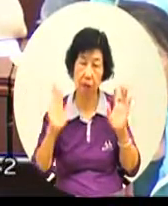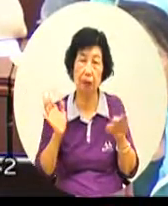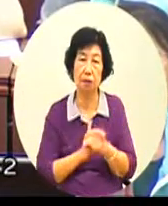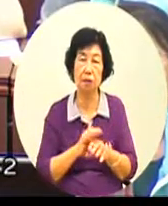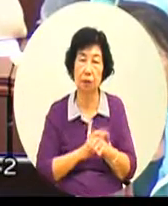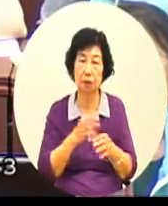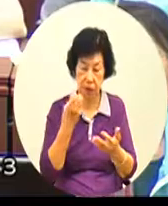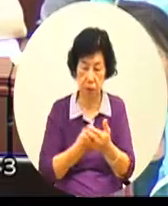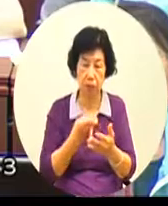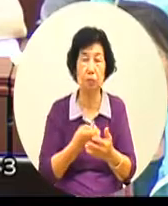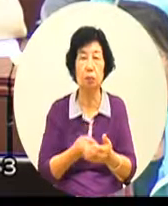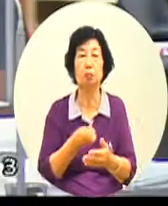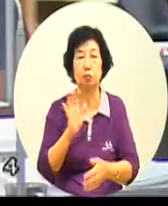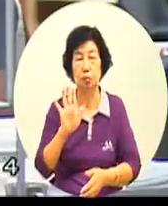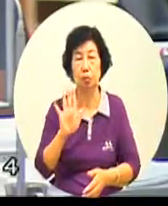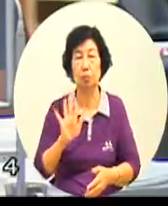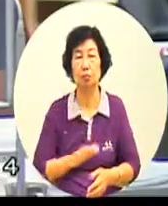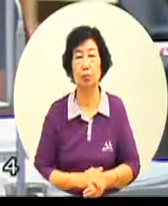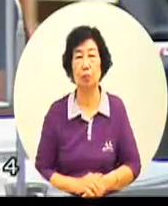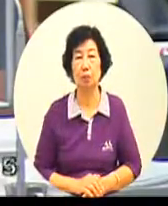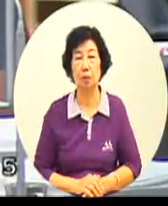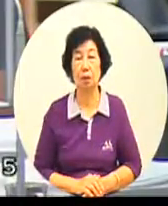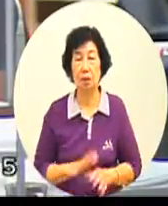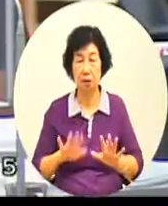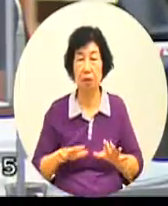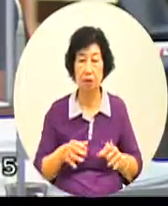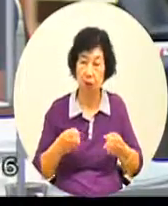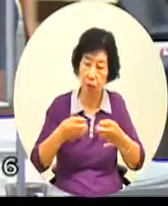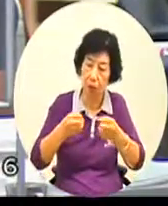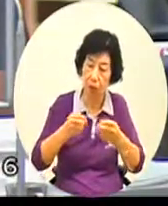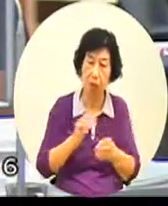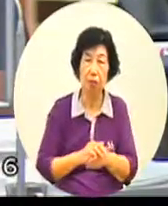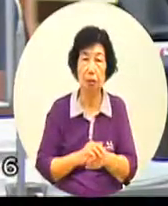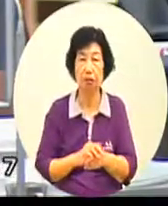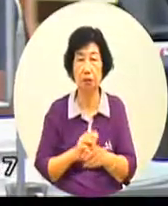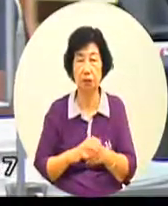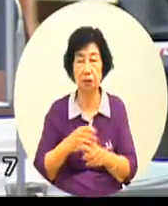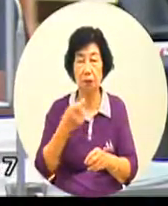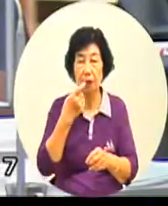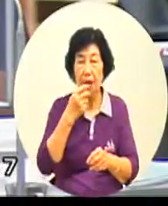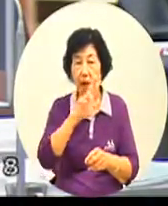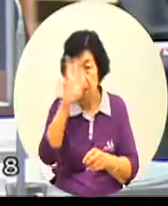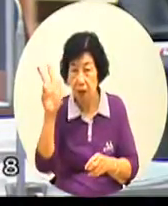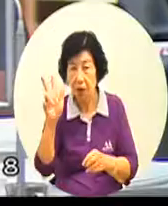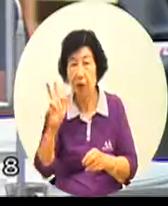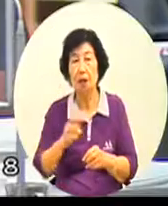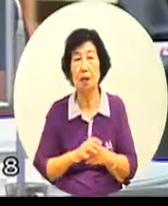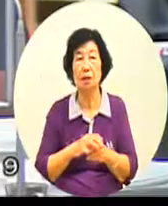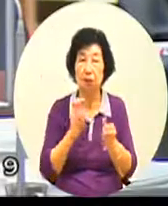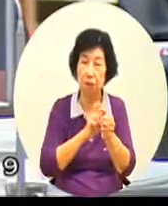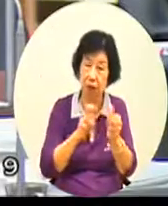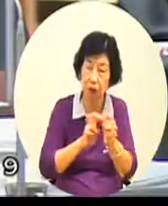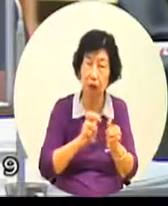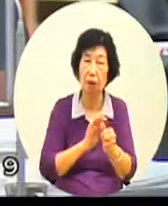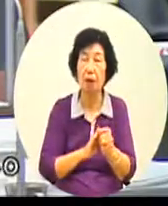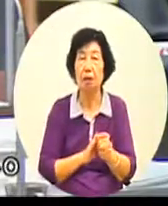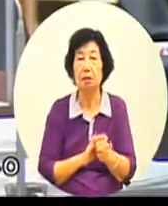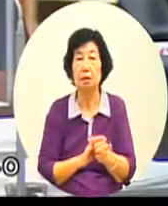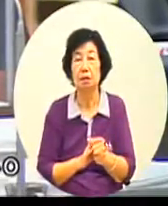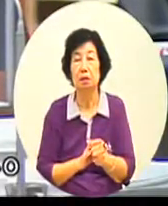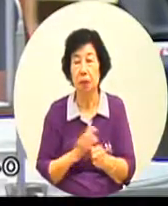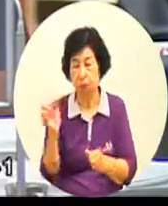今天跟局长讨论总共有2种嘛，就是日间照护跟日托的一个部分嘛。 是 你针对了日间照护